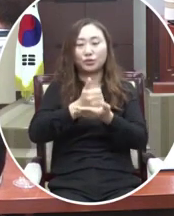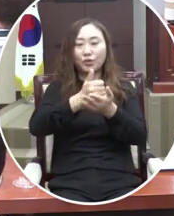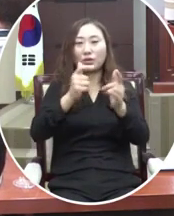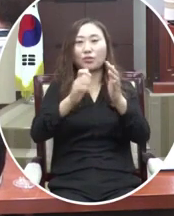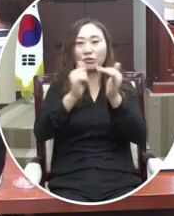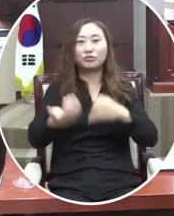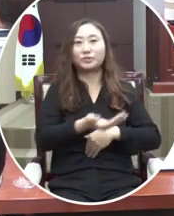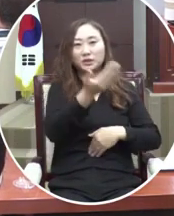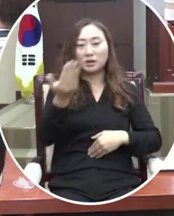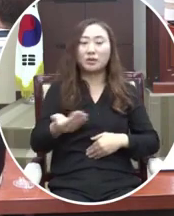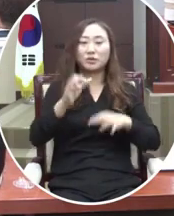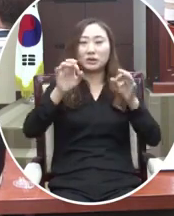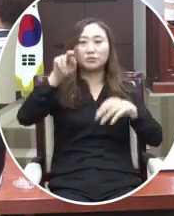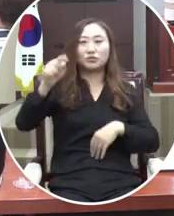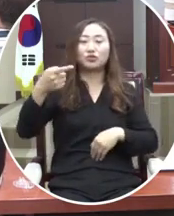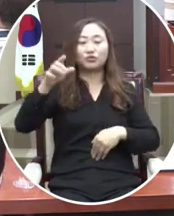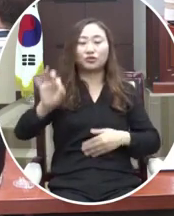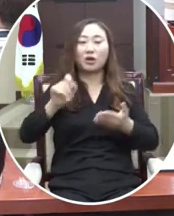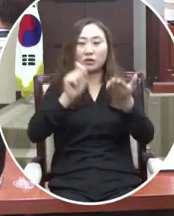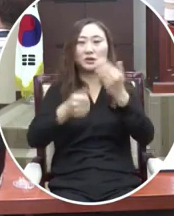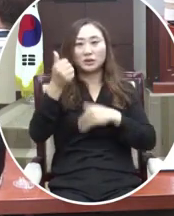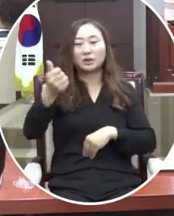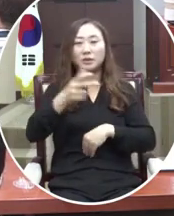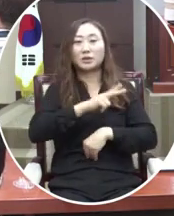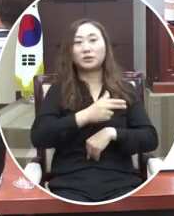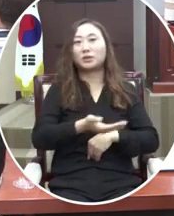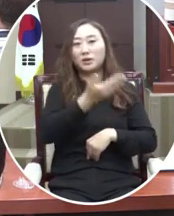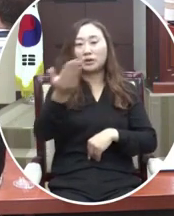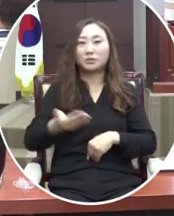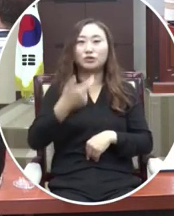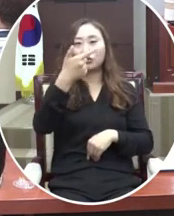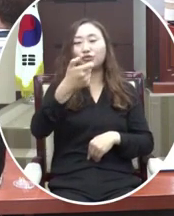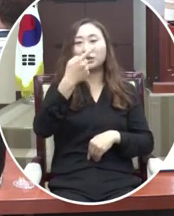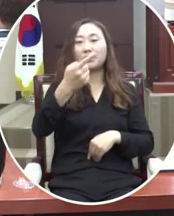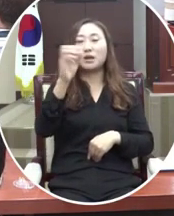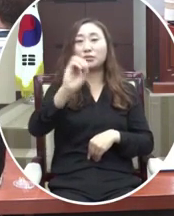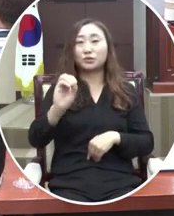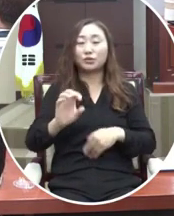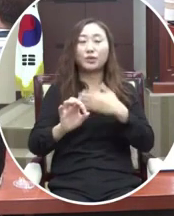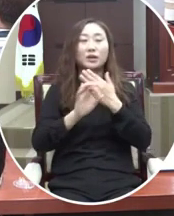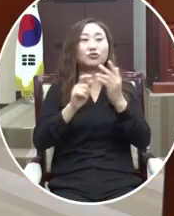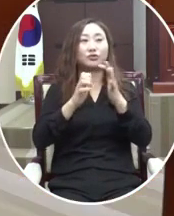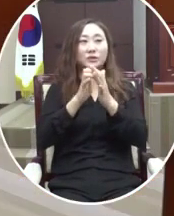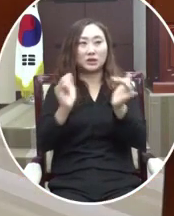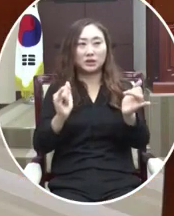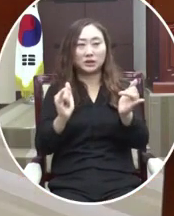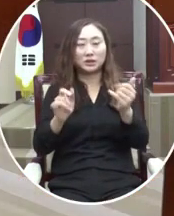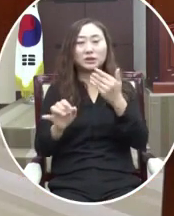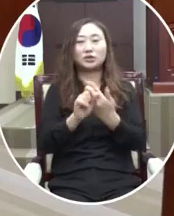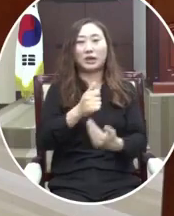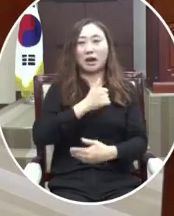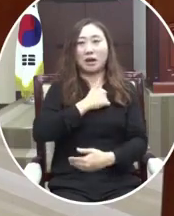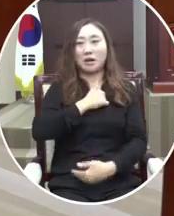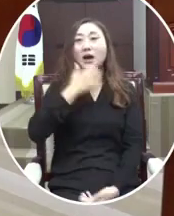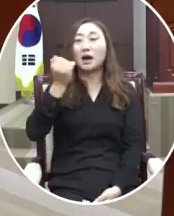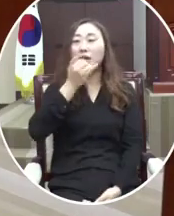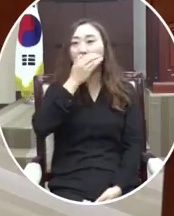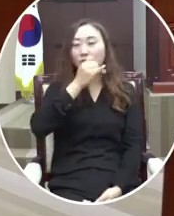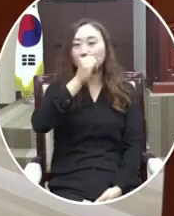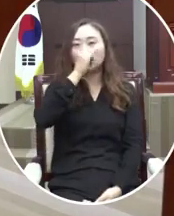여러분 그리고 김준성 의장님과 의원님 여러분 61% 주민이 국민으로서의 자부심을 가진